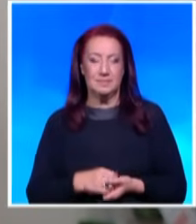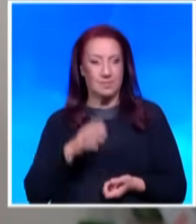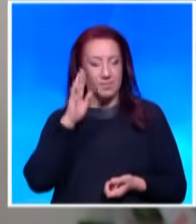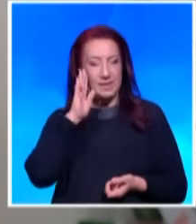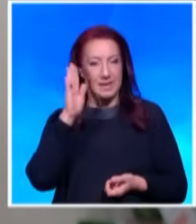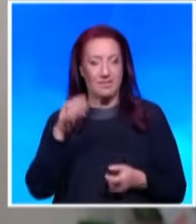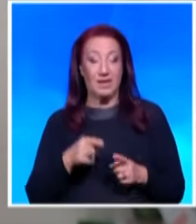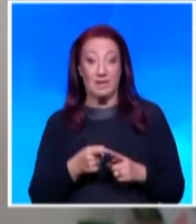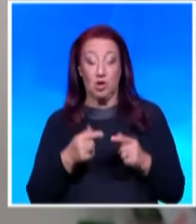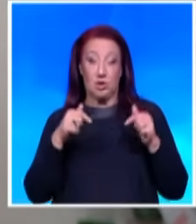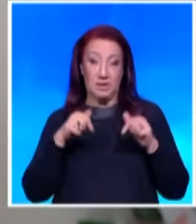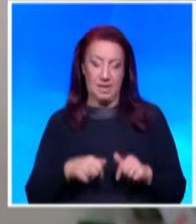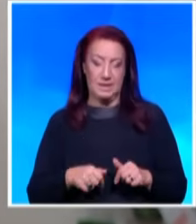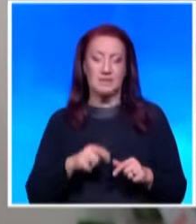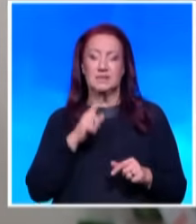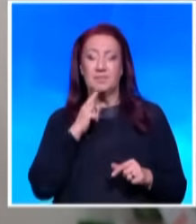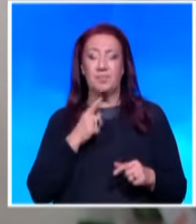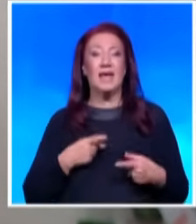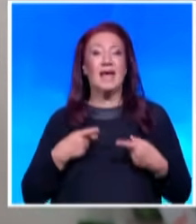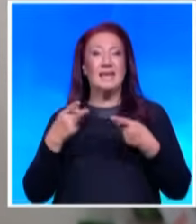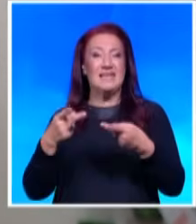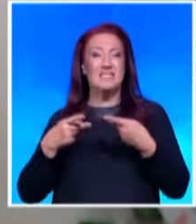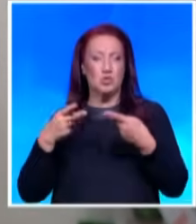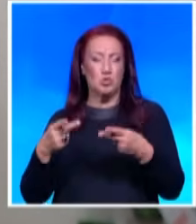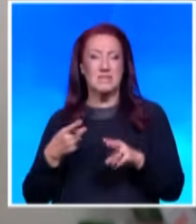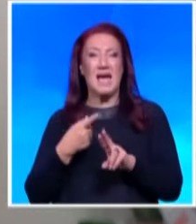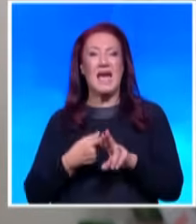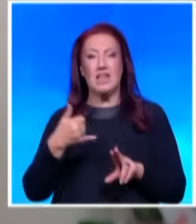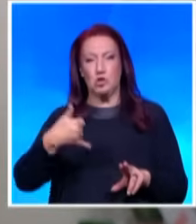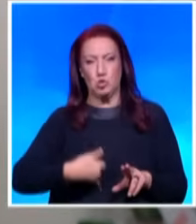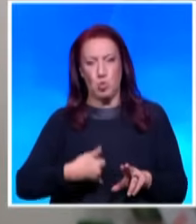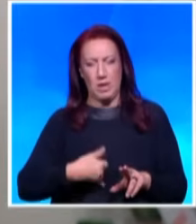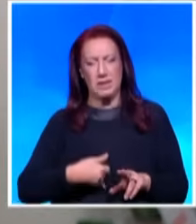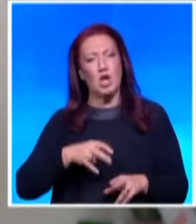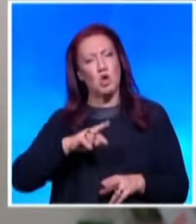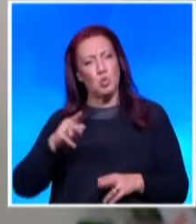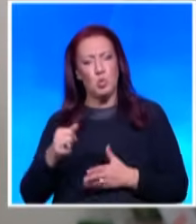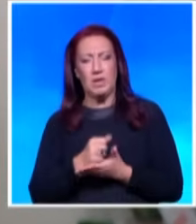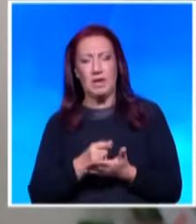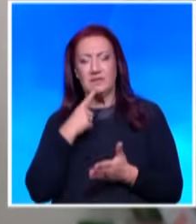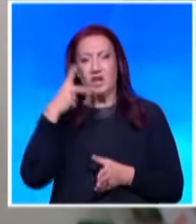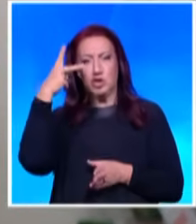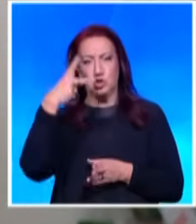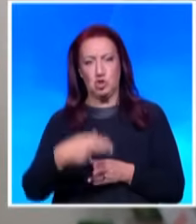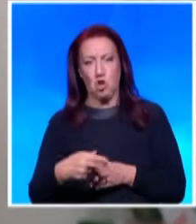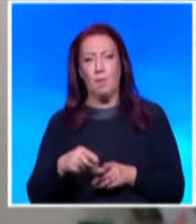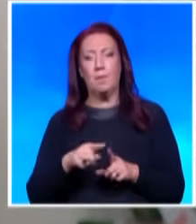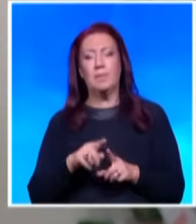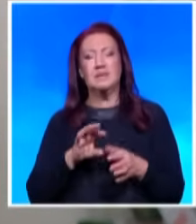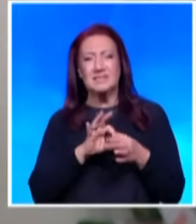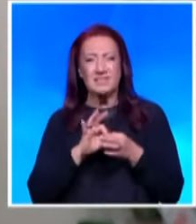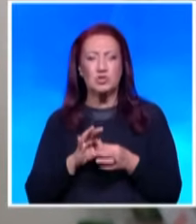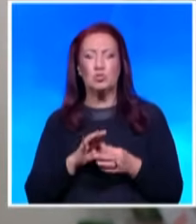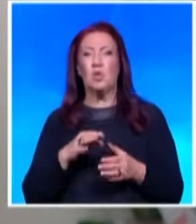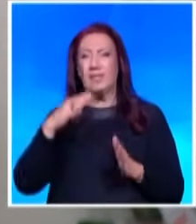Здравейте! От днес, освен износът на инсулин и негови аналози, се спира и изнасянето на други лекарства, които понижават кръвната захар.